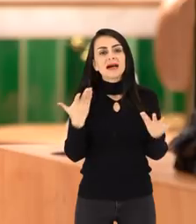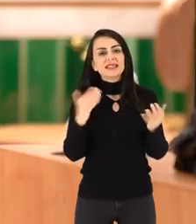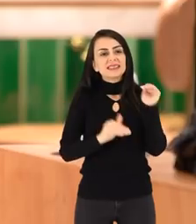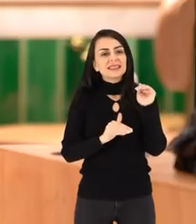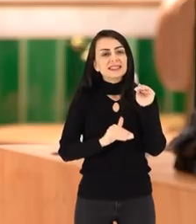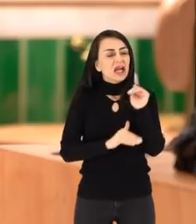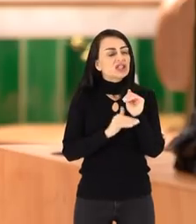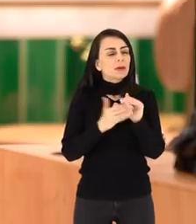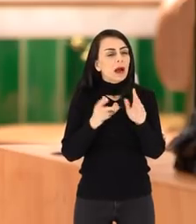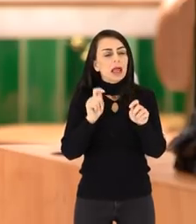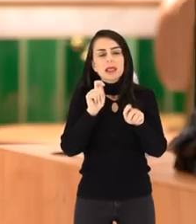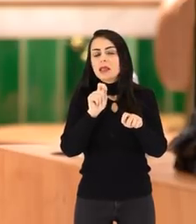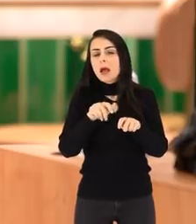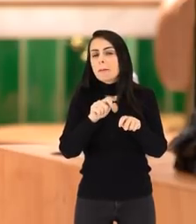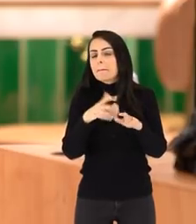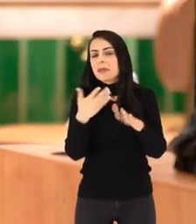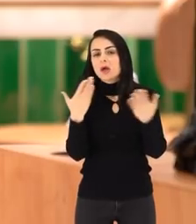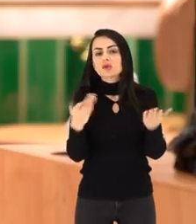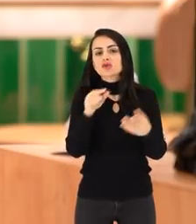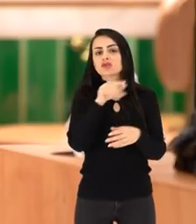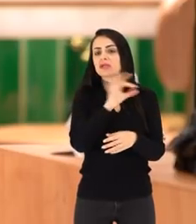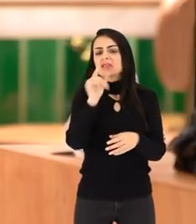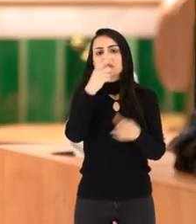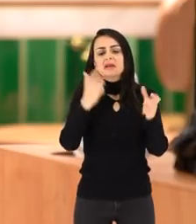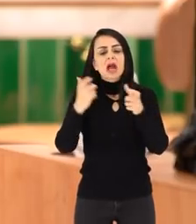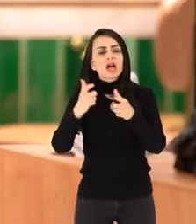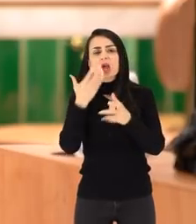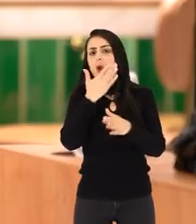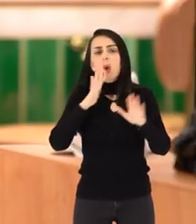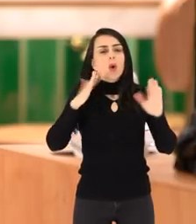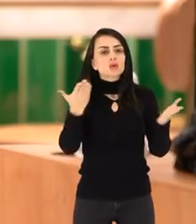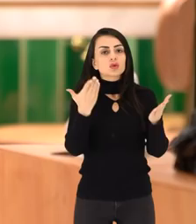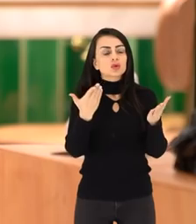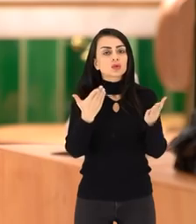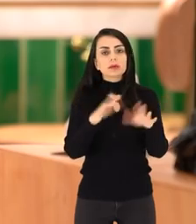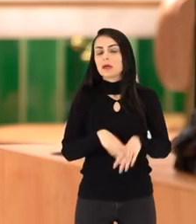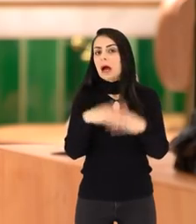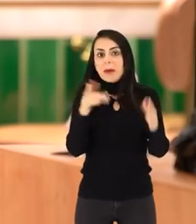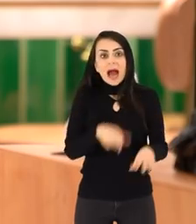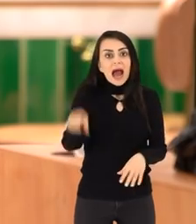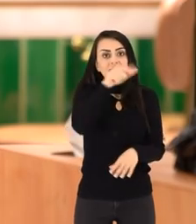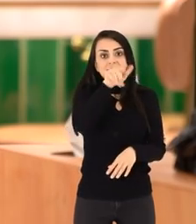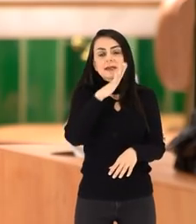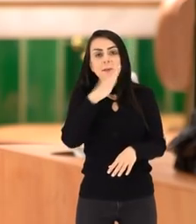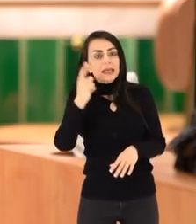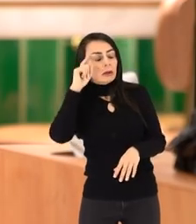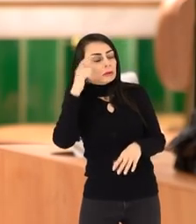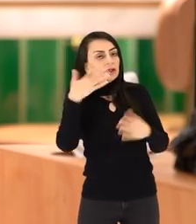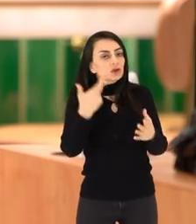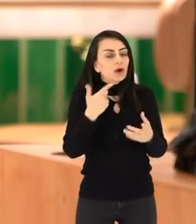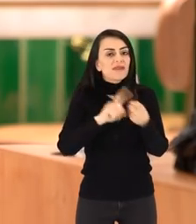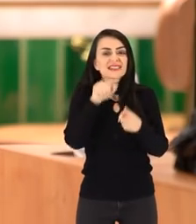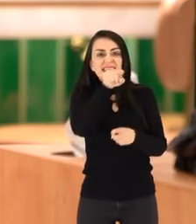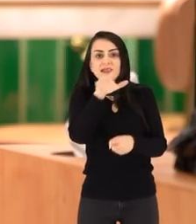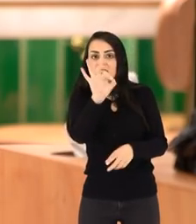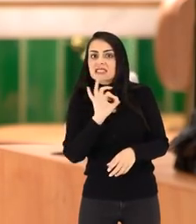yaşamayı beceriyorsun mesela? Hiçbir yerde yoksun, hiçbir yere gitmiyorsun. Ama herkes tanıyor, herkes biliyor, herkes tercih ediyor